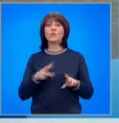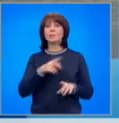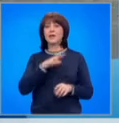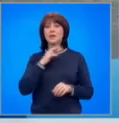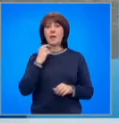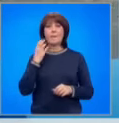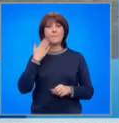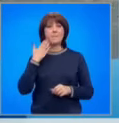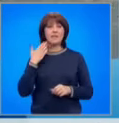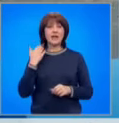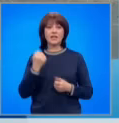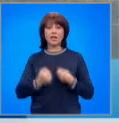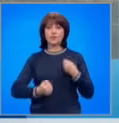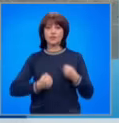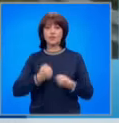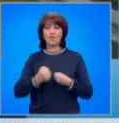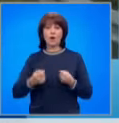младия шофьор